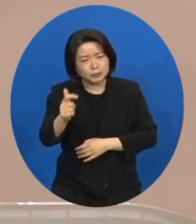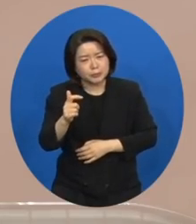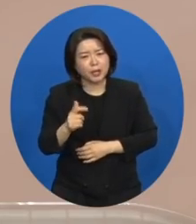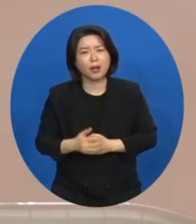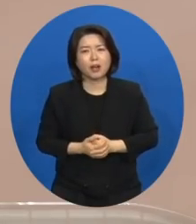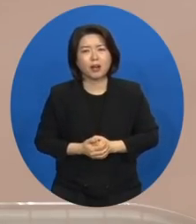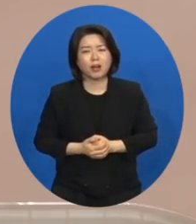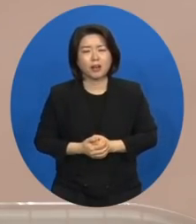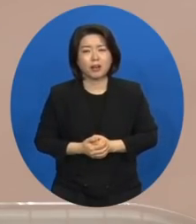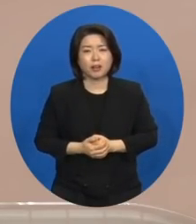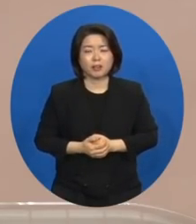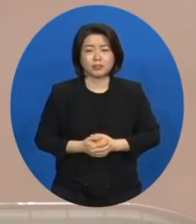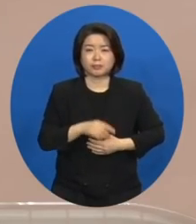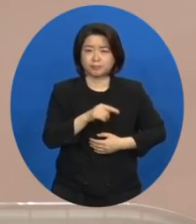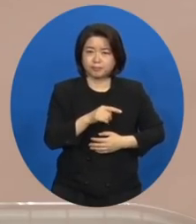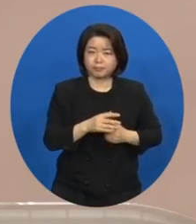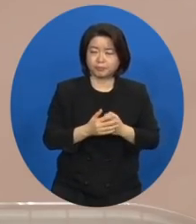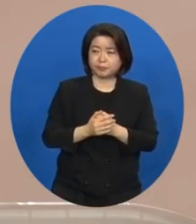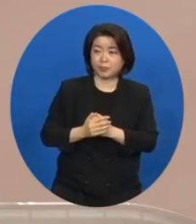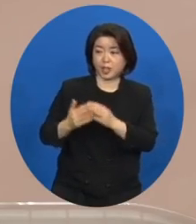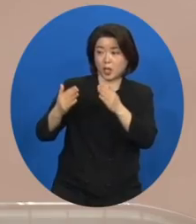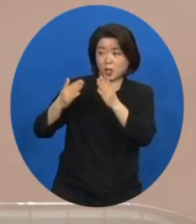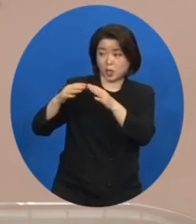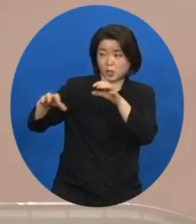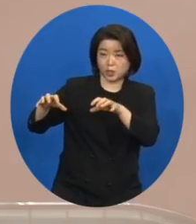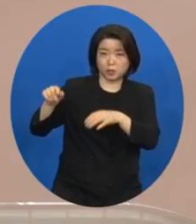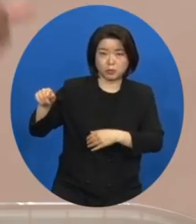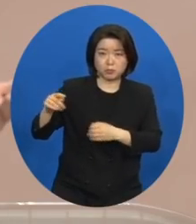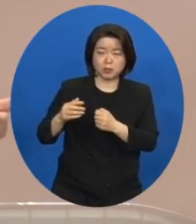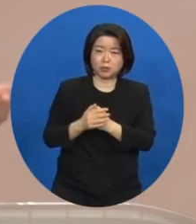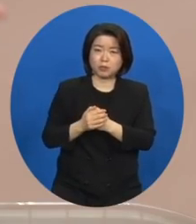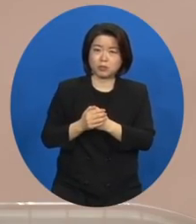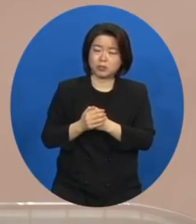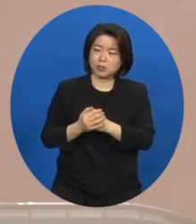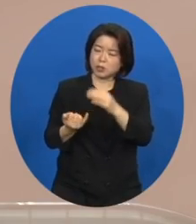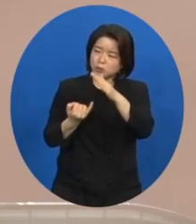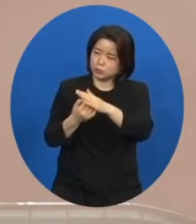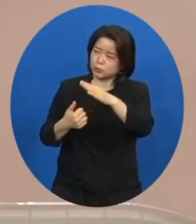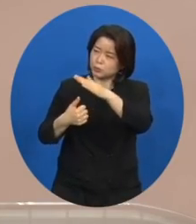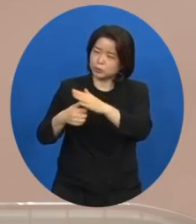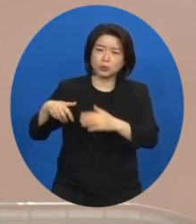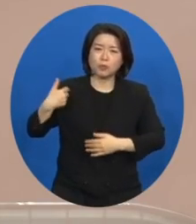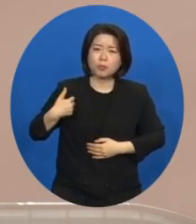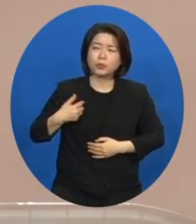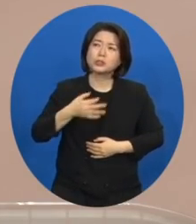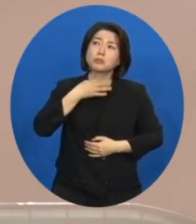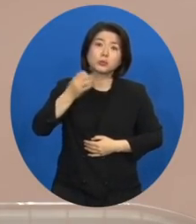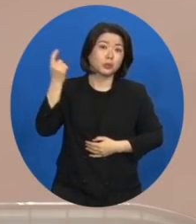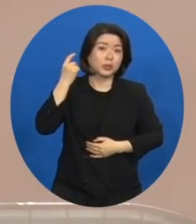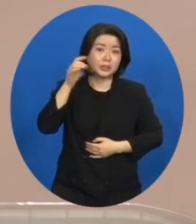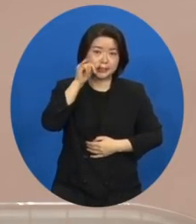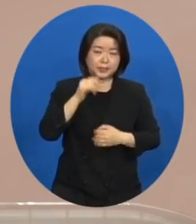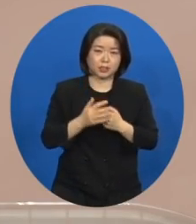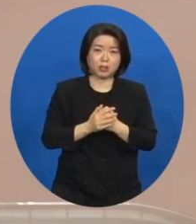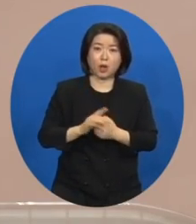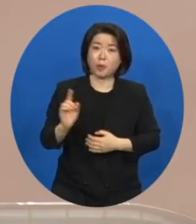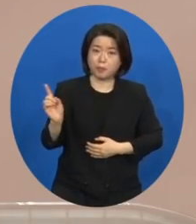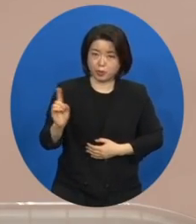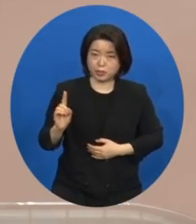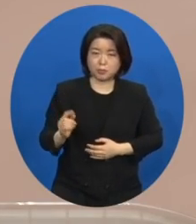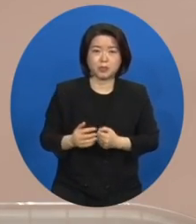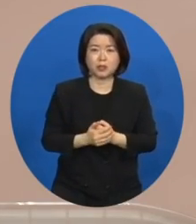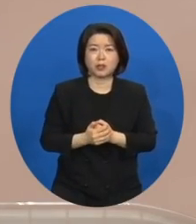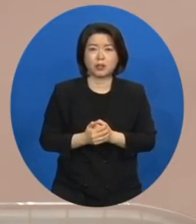어 갑자기 옆집에서 바깥에 지나가는 옆집에서 손연재 소년 인지 모를 목소리가 들려옵니다 어떤 목소리 했냐면